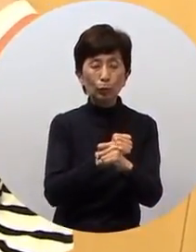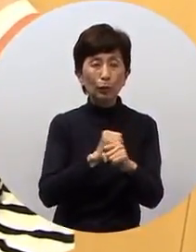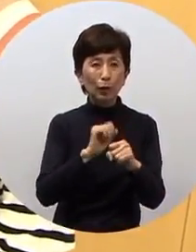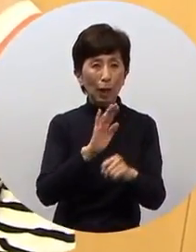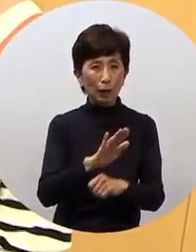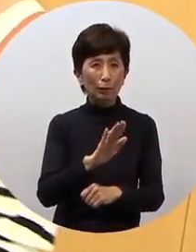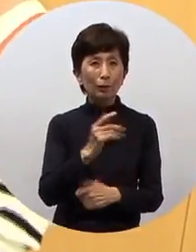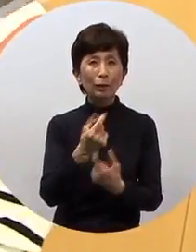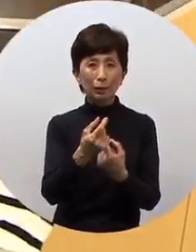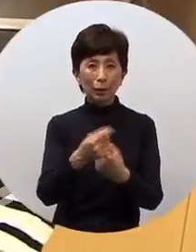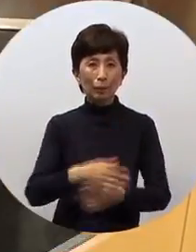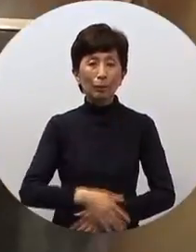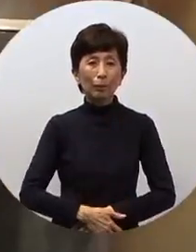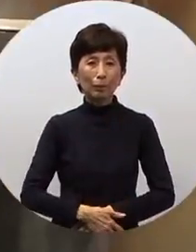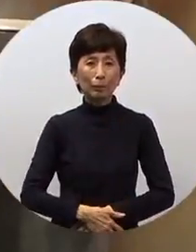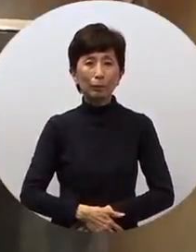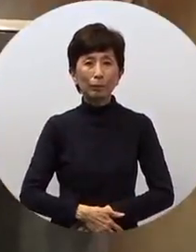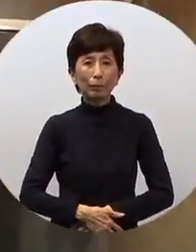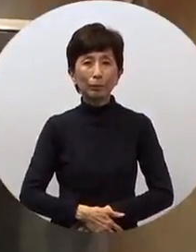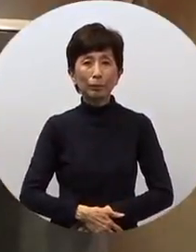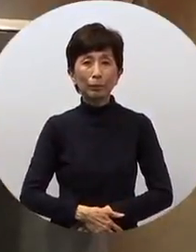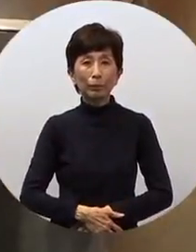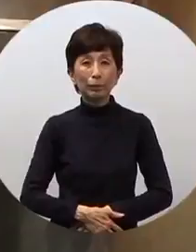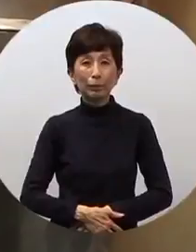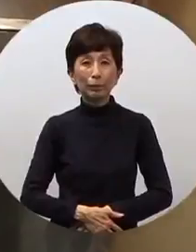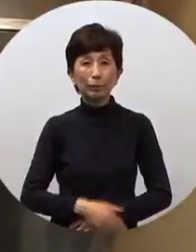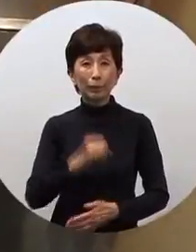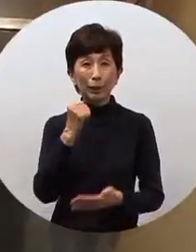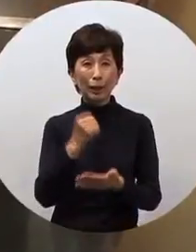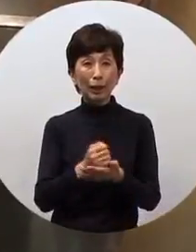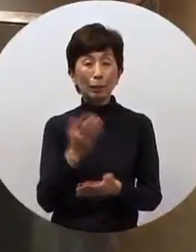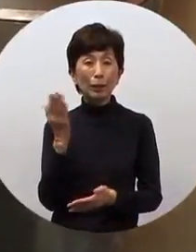ね。 ご飯が炊けました。